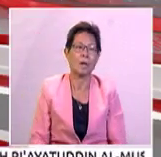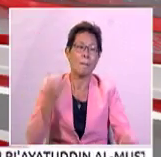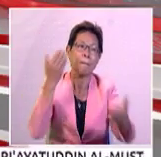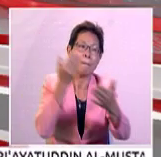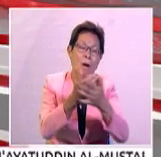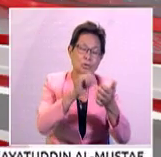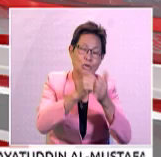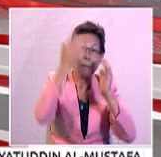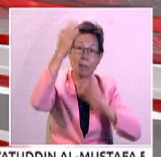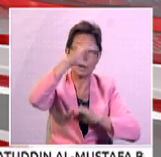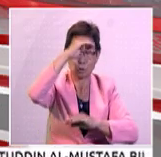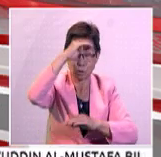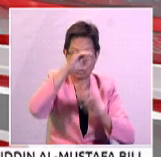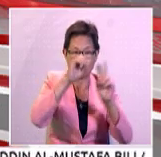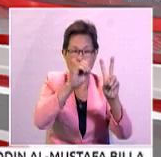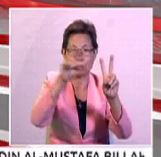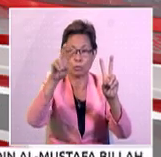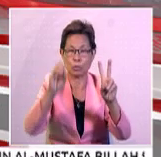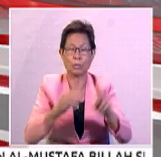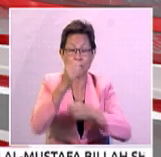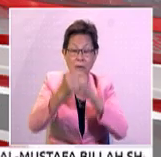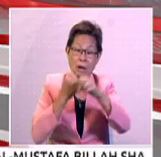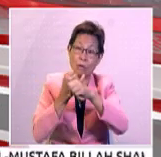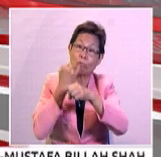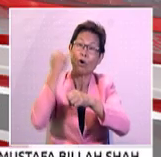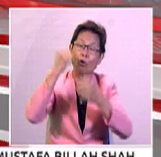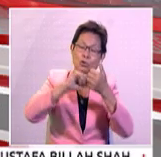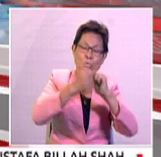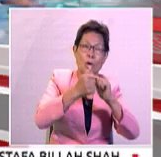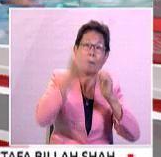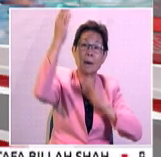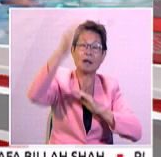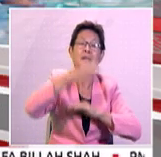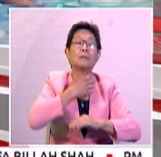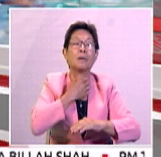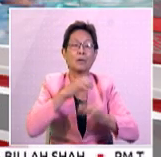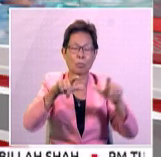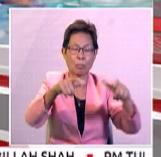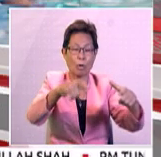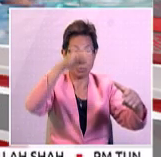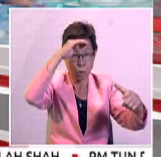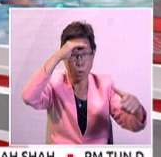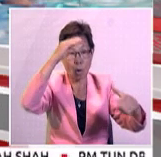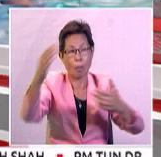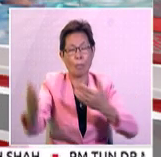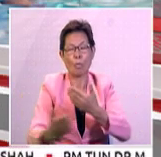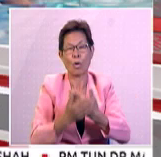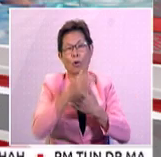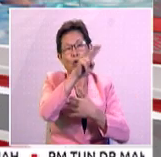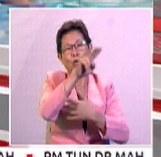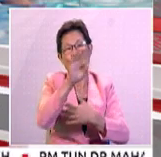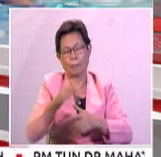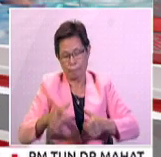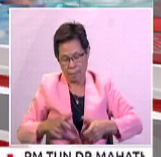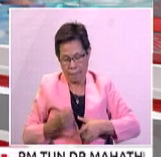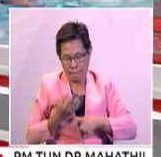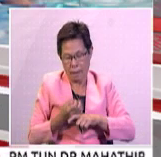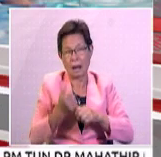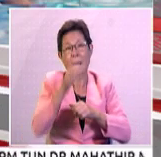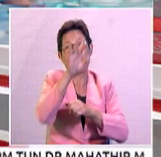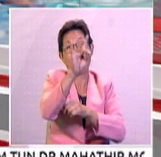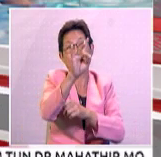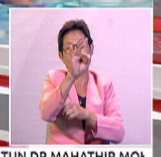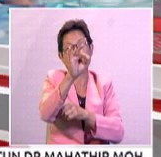Menjelang Sukma Johor 2020. Tahun lalu pada temasya sama di Perak, kontijen Johor membawa pulang 29 pingat emas dengan